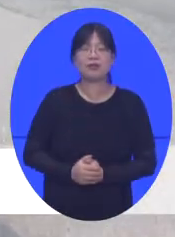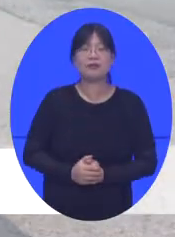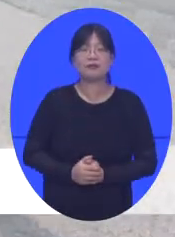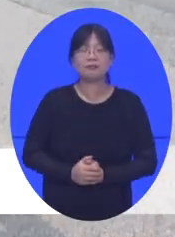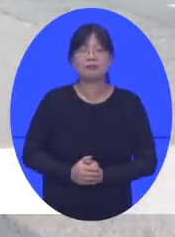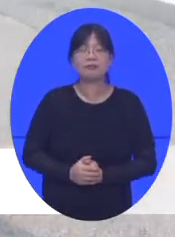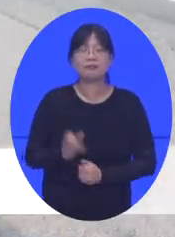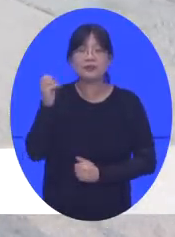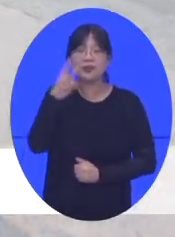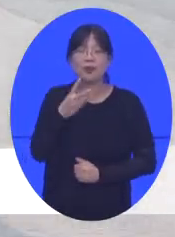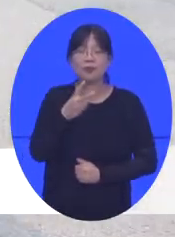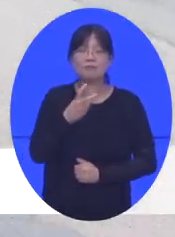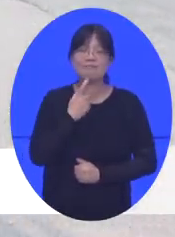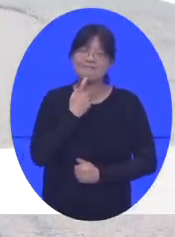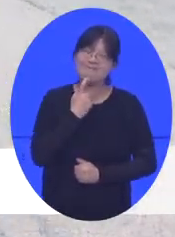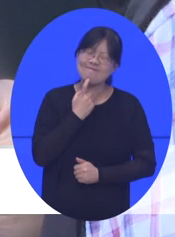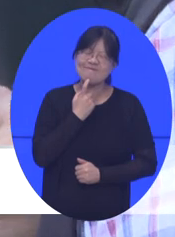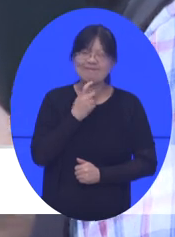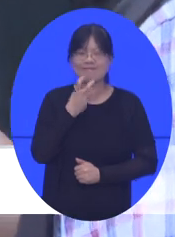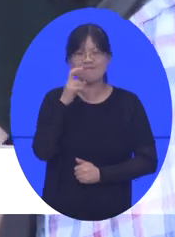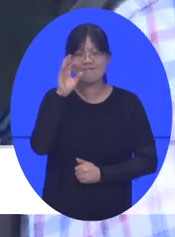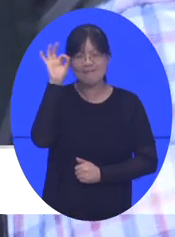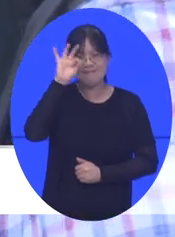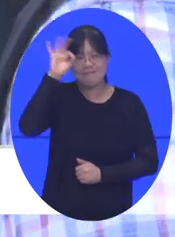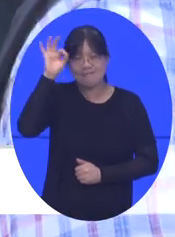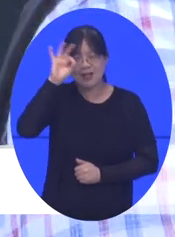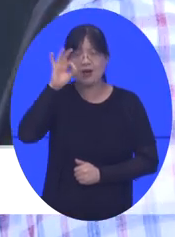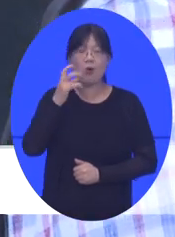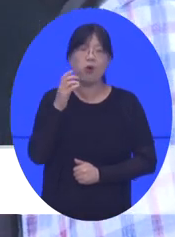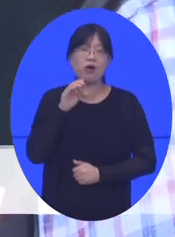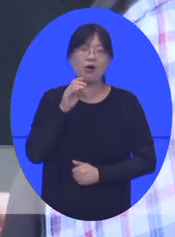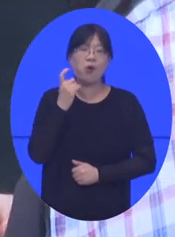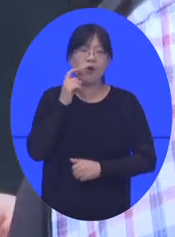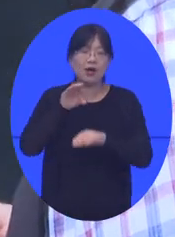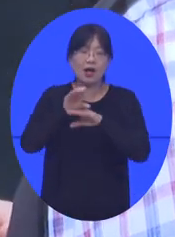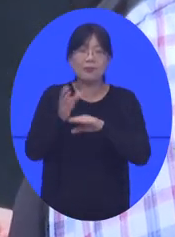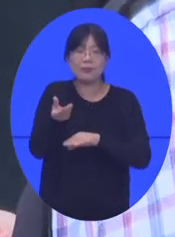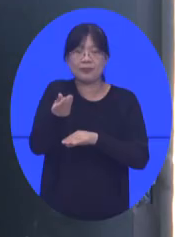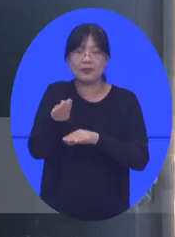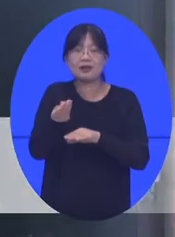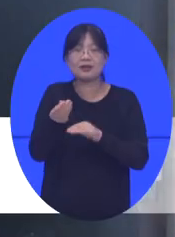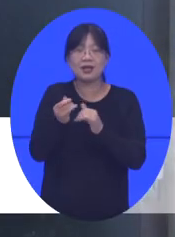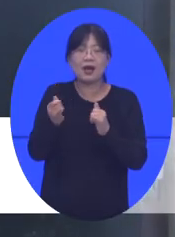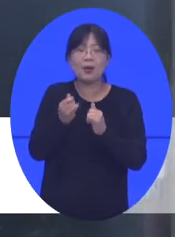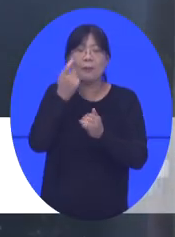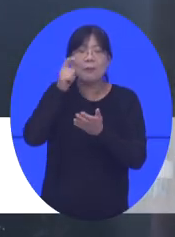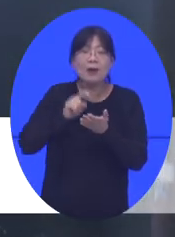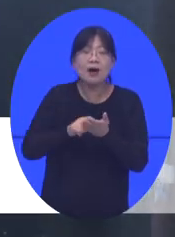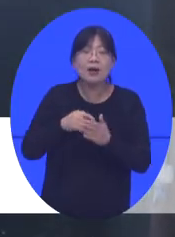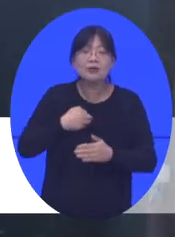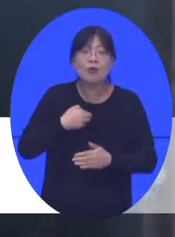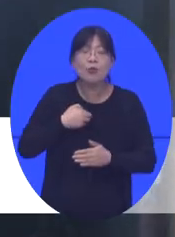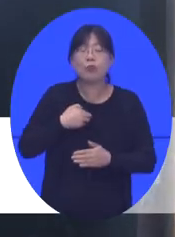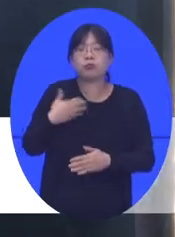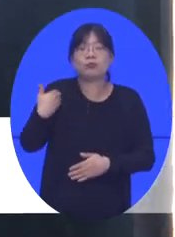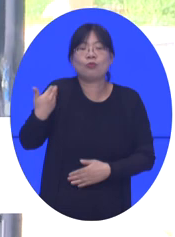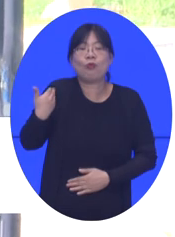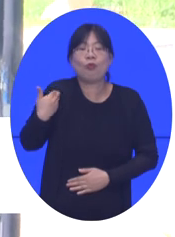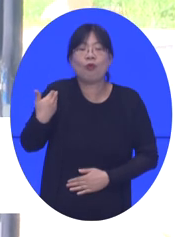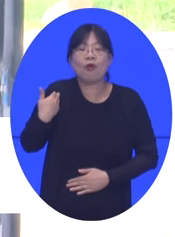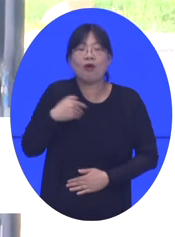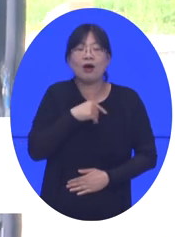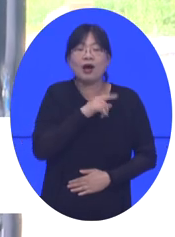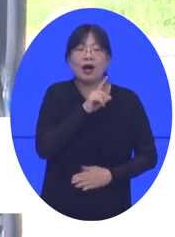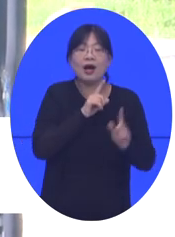여기에 그치지 않고 끝까지 주변을 탐문, 대포차를 빌려 탄 이를 찾아냈습니다. 짐을 빼야 되기 때문에 잘